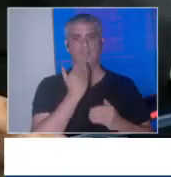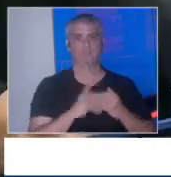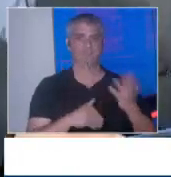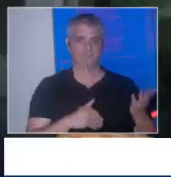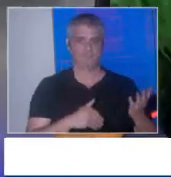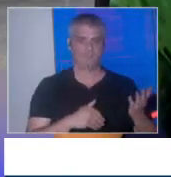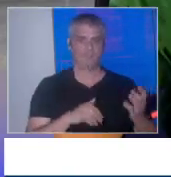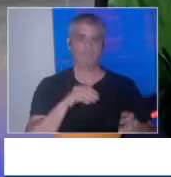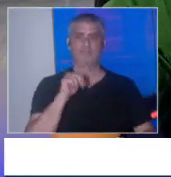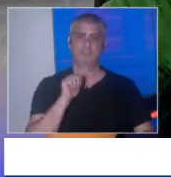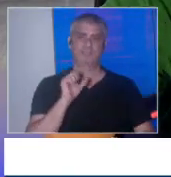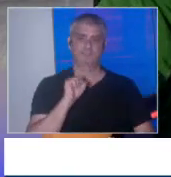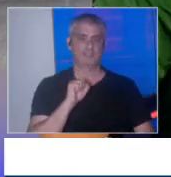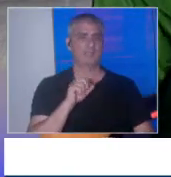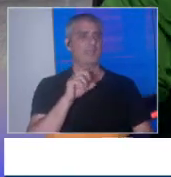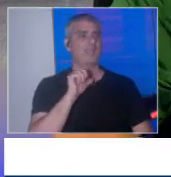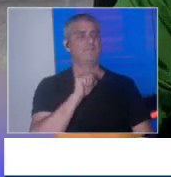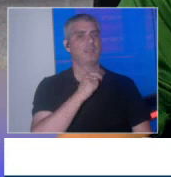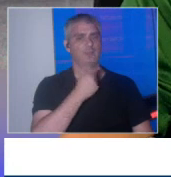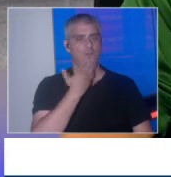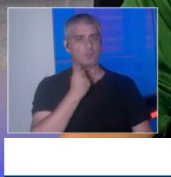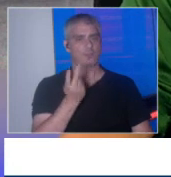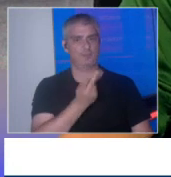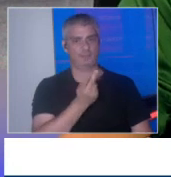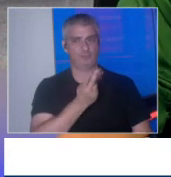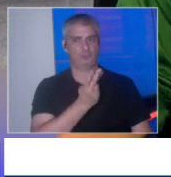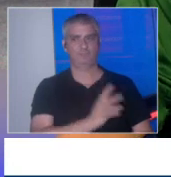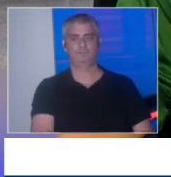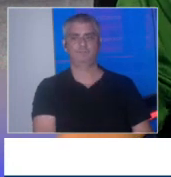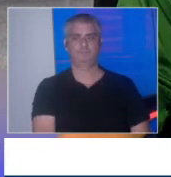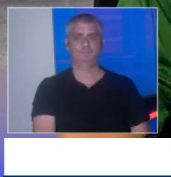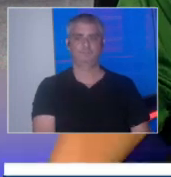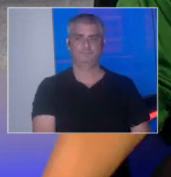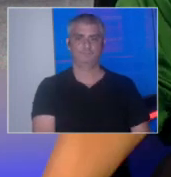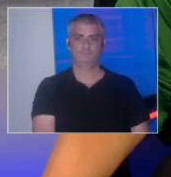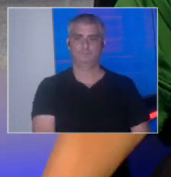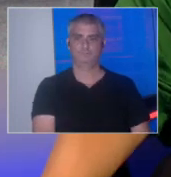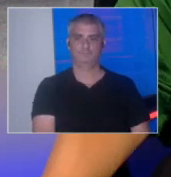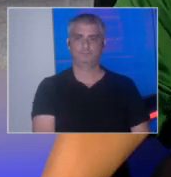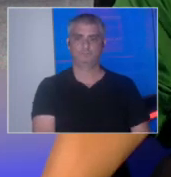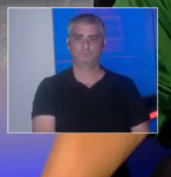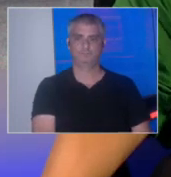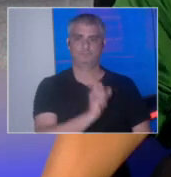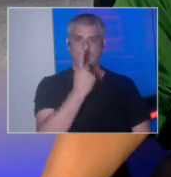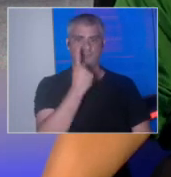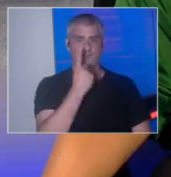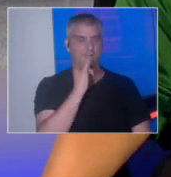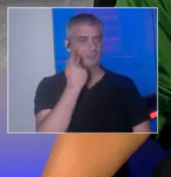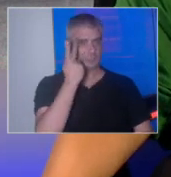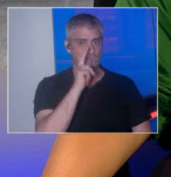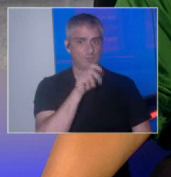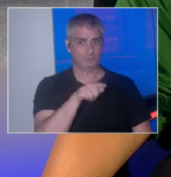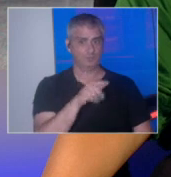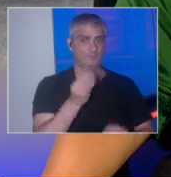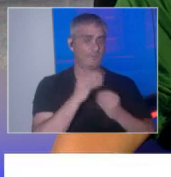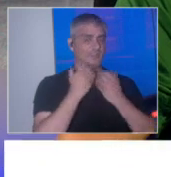בזאת. איתי סטט, אביעד גדות, תודה רבה לשניכם. מילה אחת, מילה אחת שכן חשובה לי בנושא